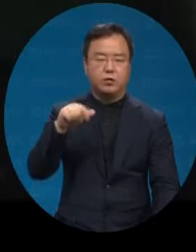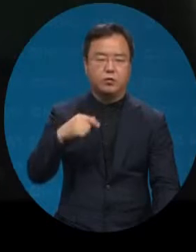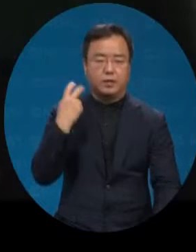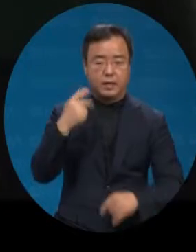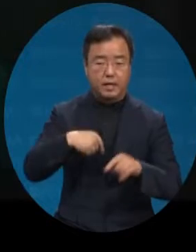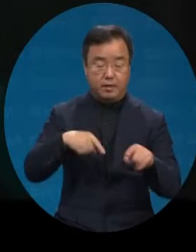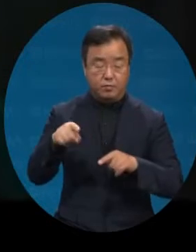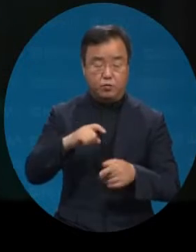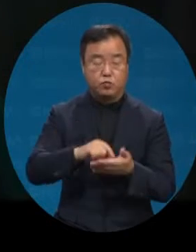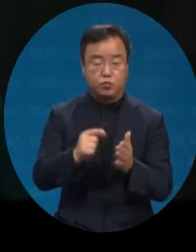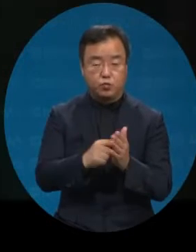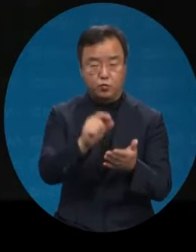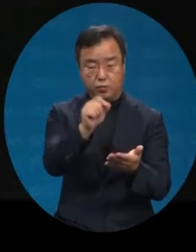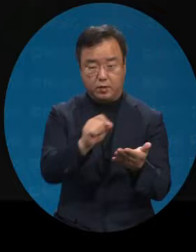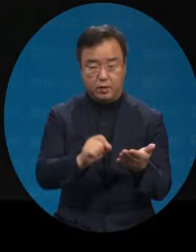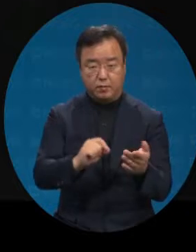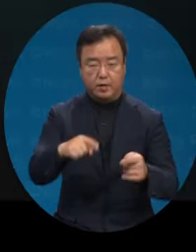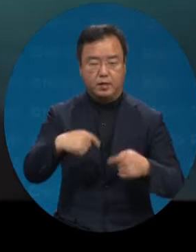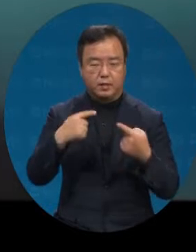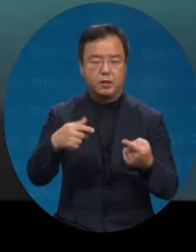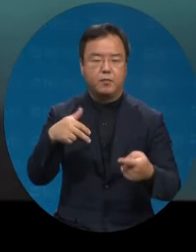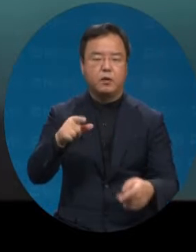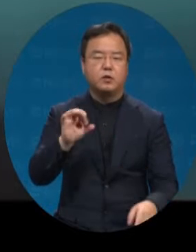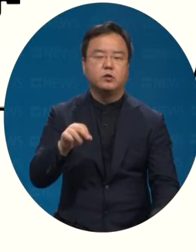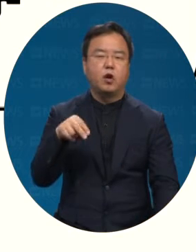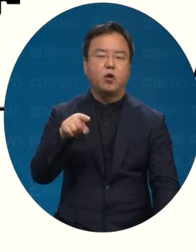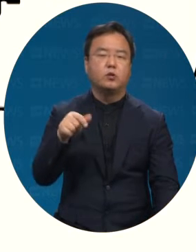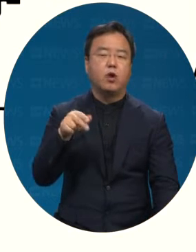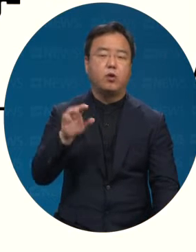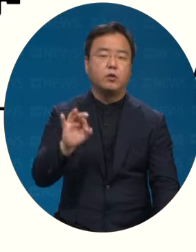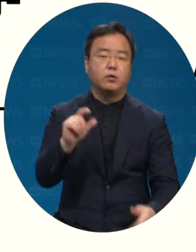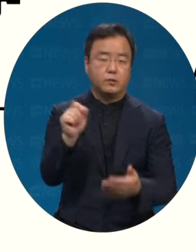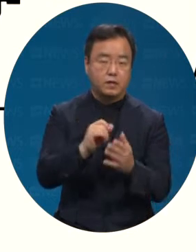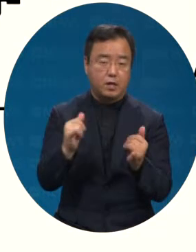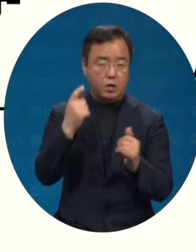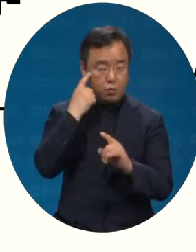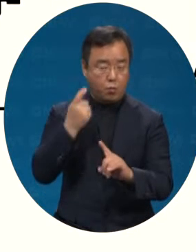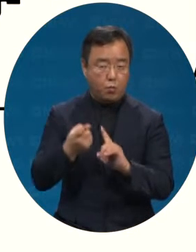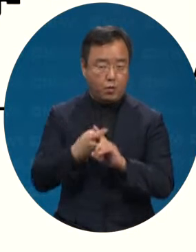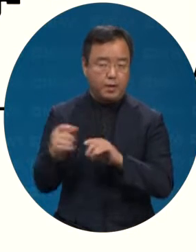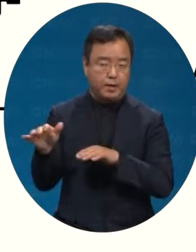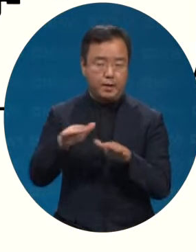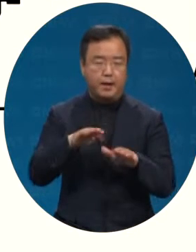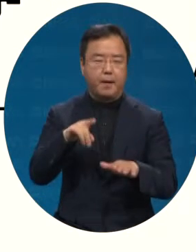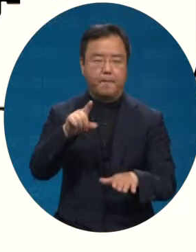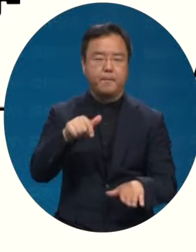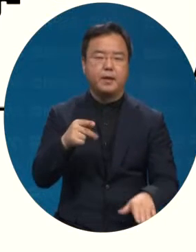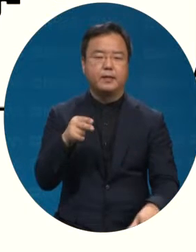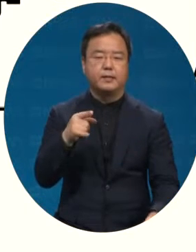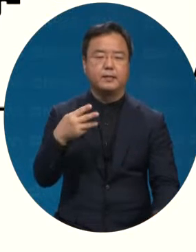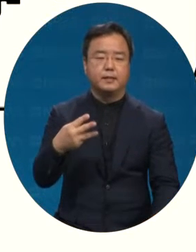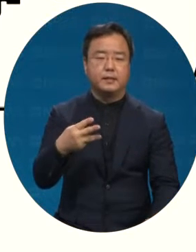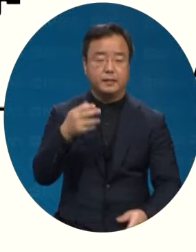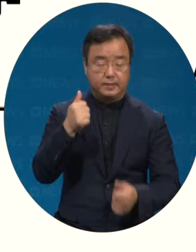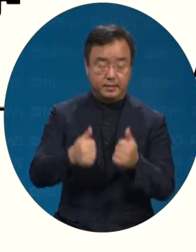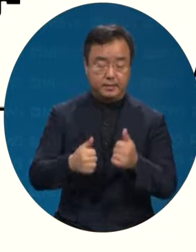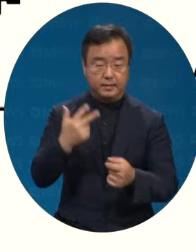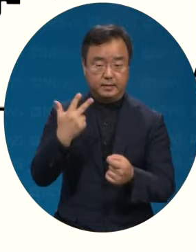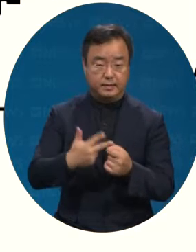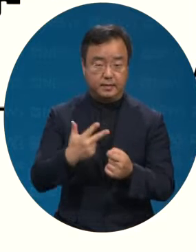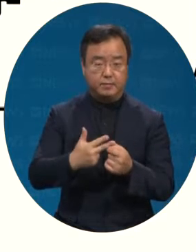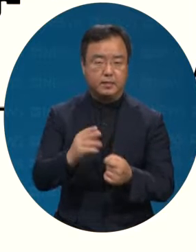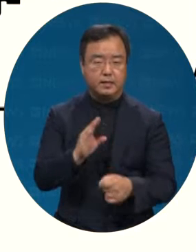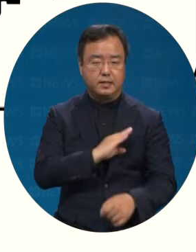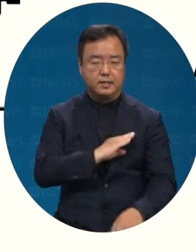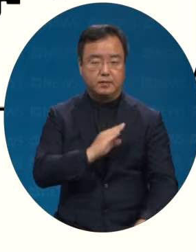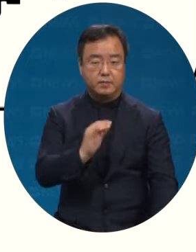참여한 정석영 작가도 주목 받았습니다 새롭게 만들어진 벨벳 테스트 세븐은 이름 있는 여성 캐릭터 두 명의